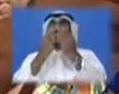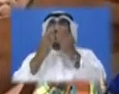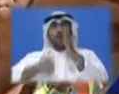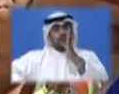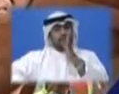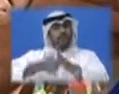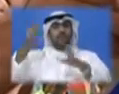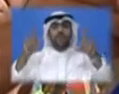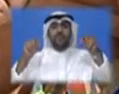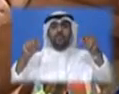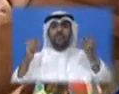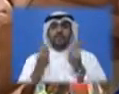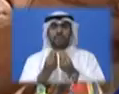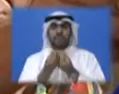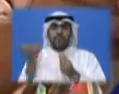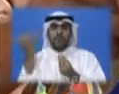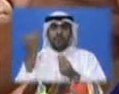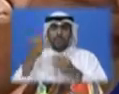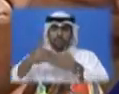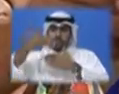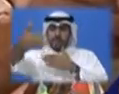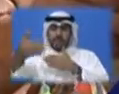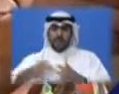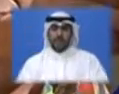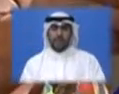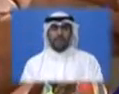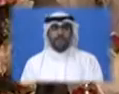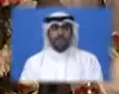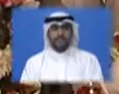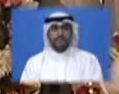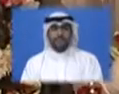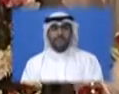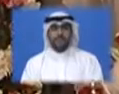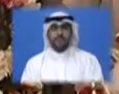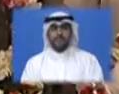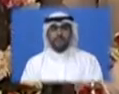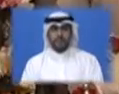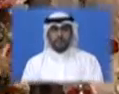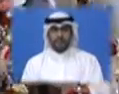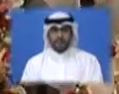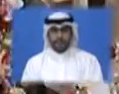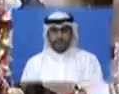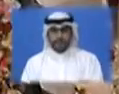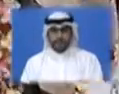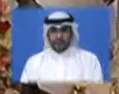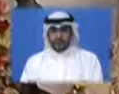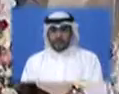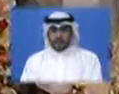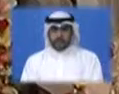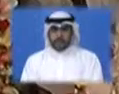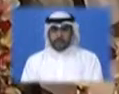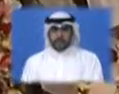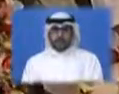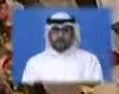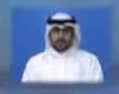مميزة، إن شاء الله نعودكم في المستقبل بمزيد من الإنجازات يعني. عبد الرحمن مري، تلفزيون دولة